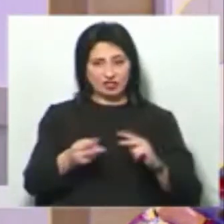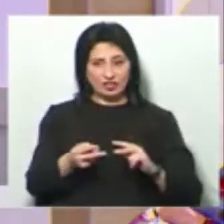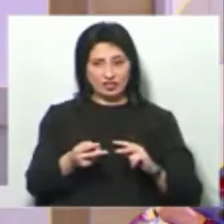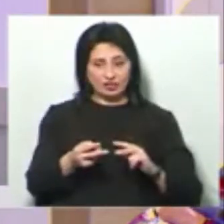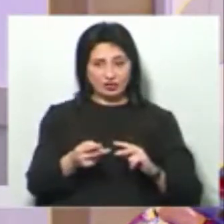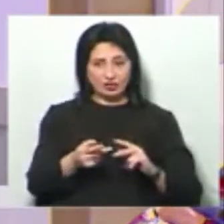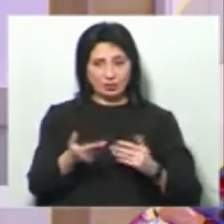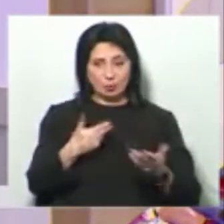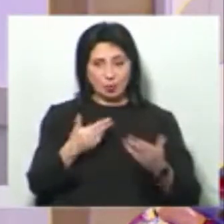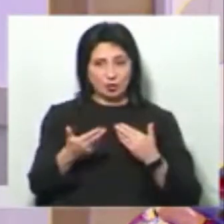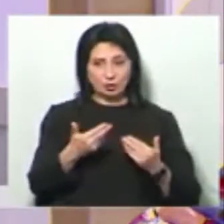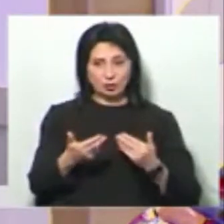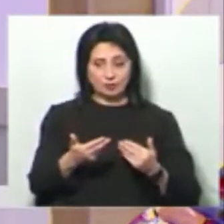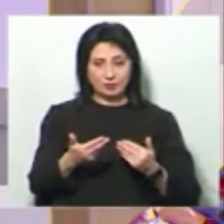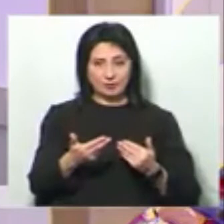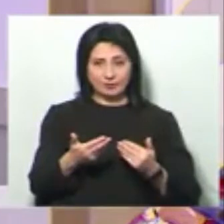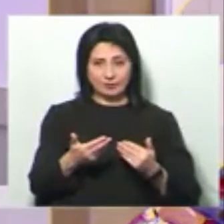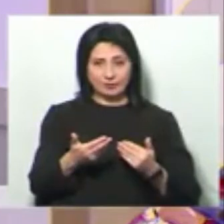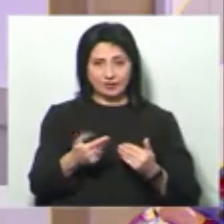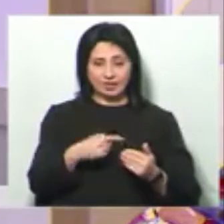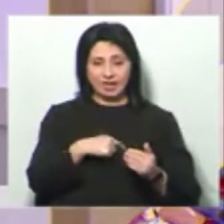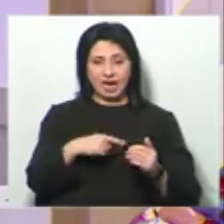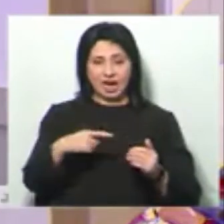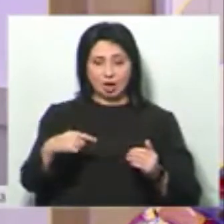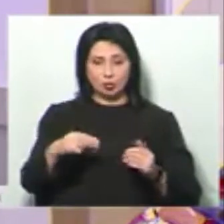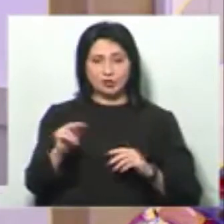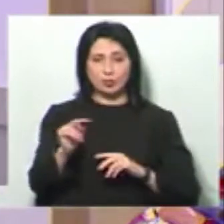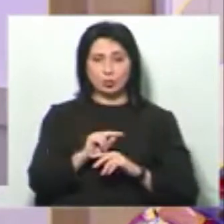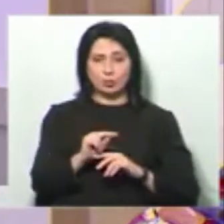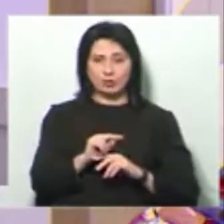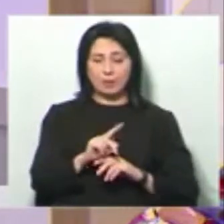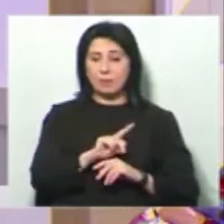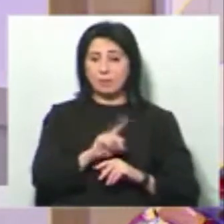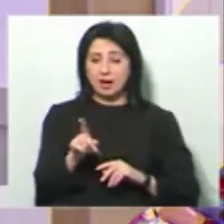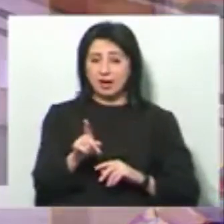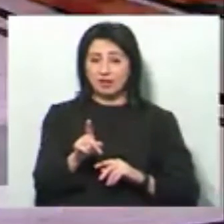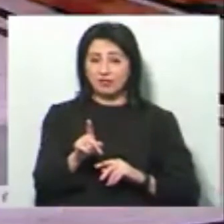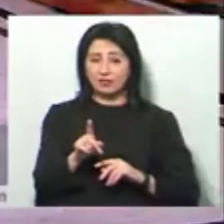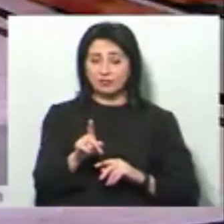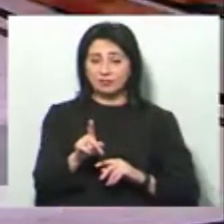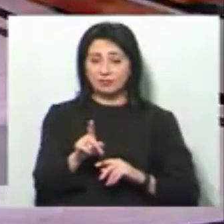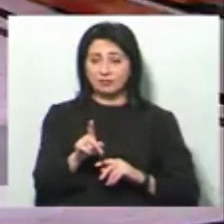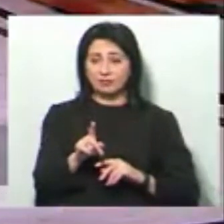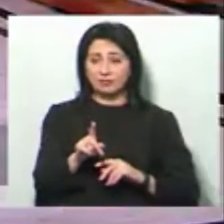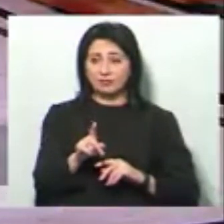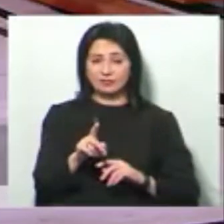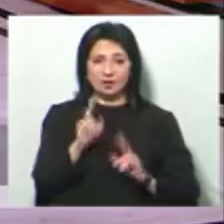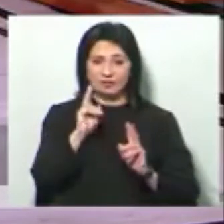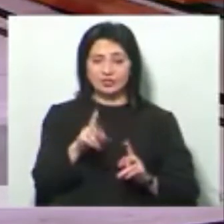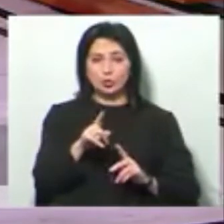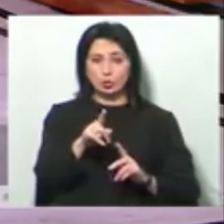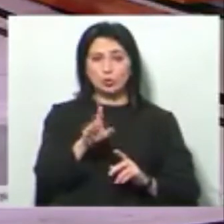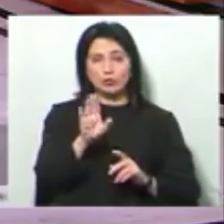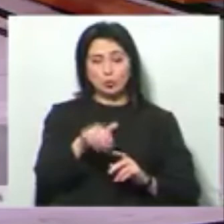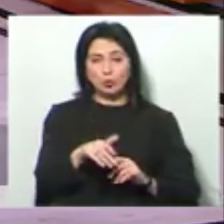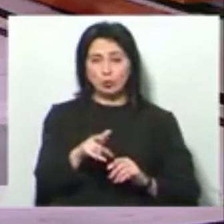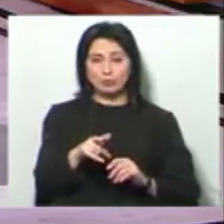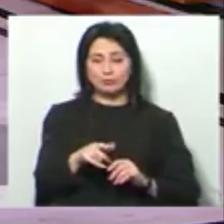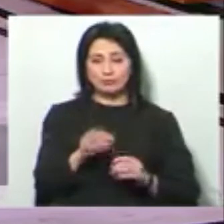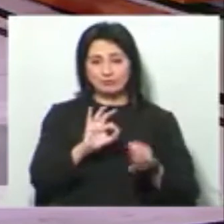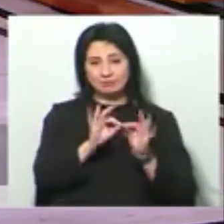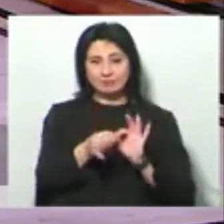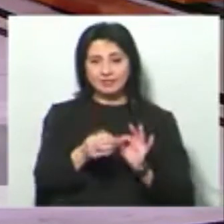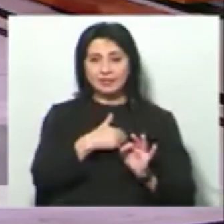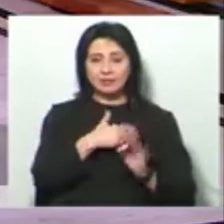momat, odot. Ibatana. Cardiolog, tam curna, magram, zavit, tcuin tanupro,